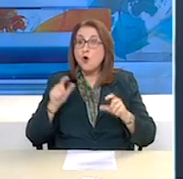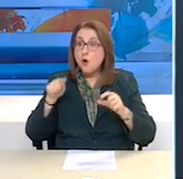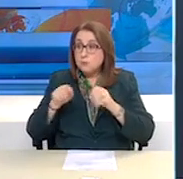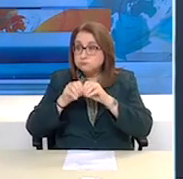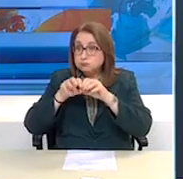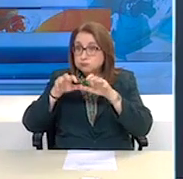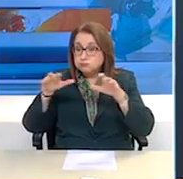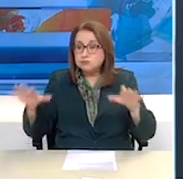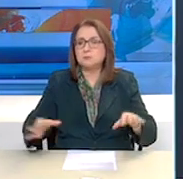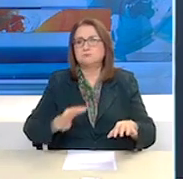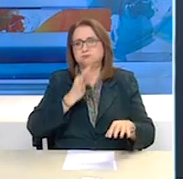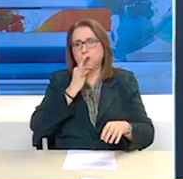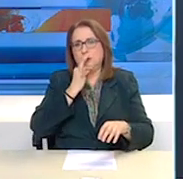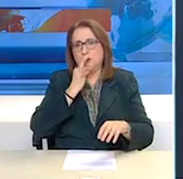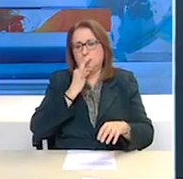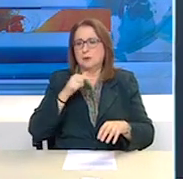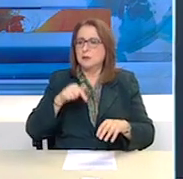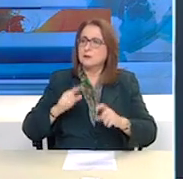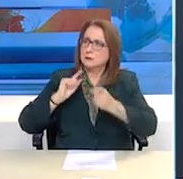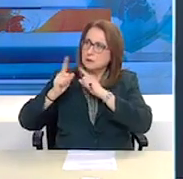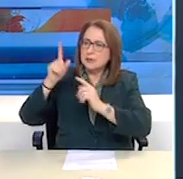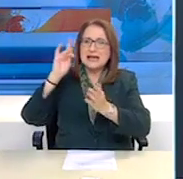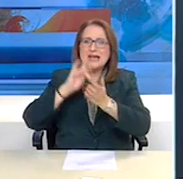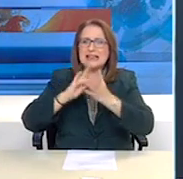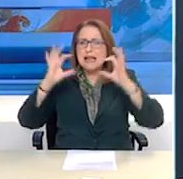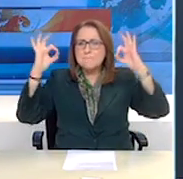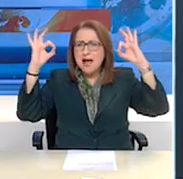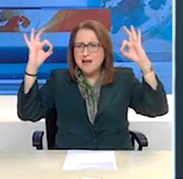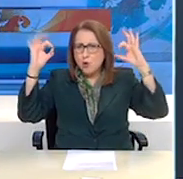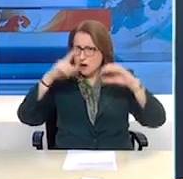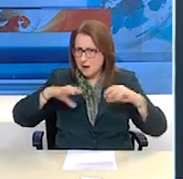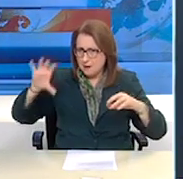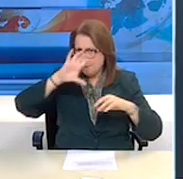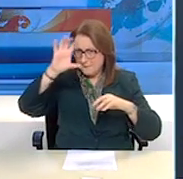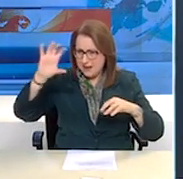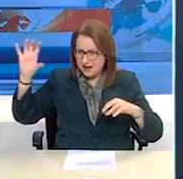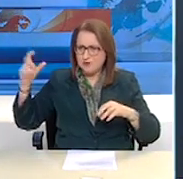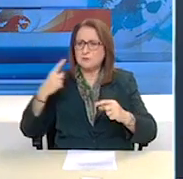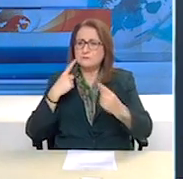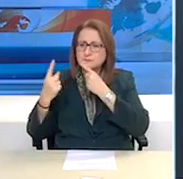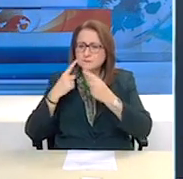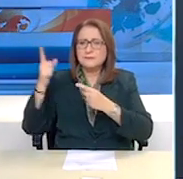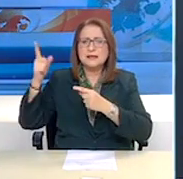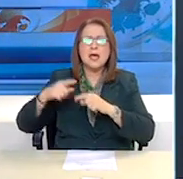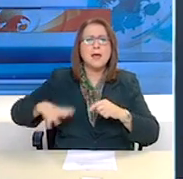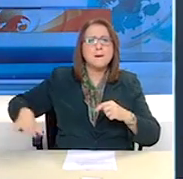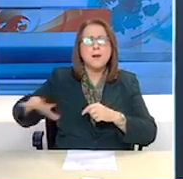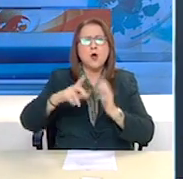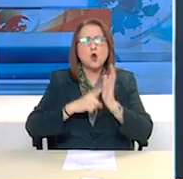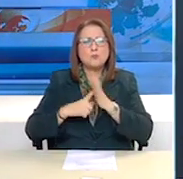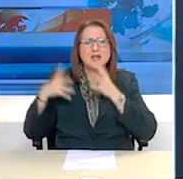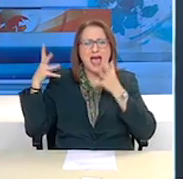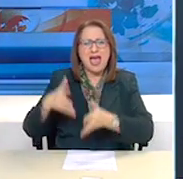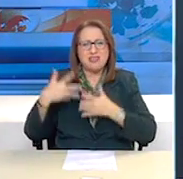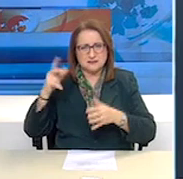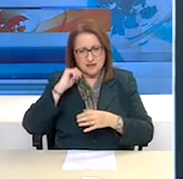λήφθηκε σε συνεννόηση με την Περιφέρεια Κεντρικής Μακεδονίας, την Περιφερειακή Ενότητα Πέλλας και του Οικείου Δήμου. Το